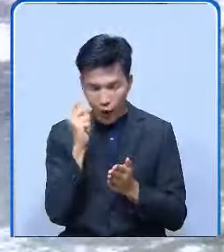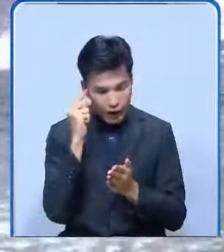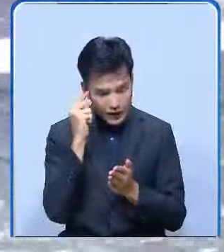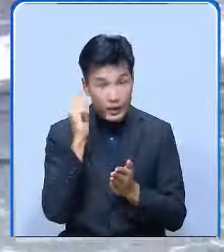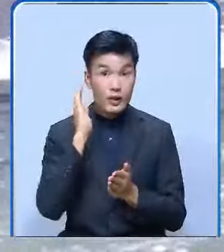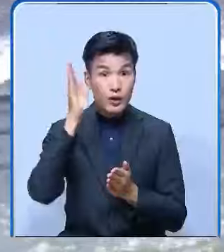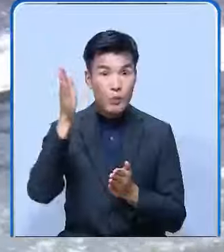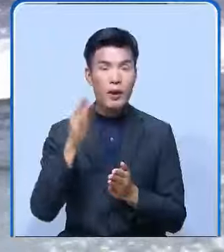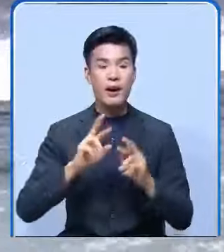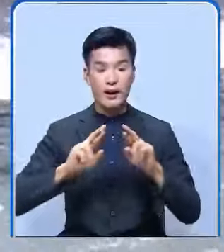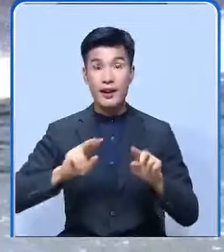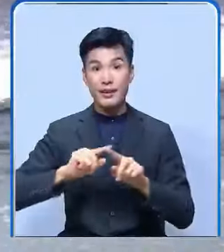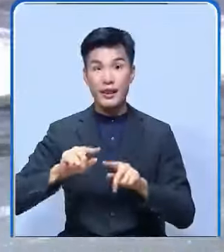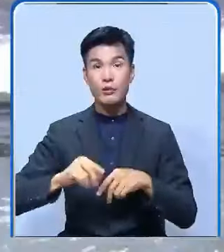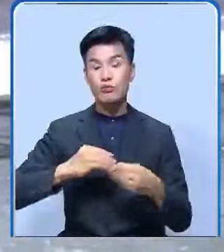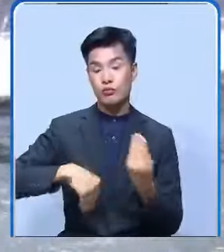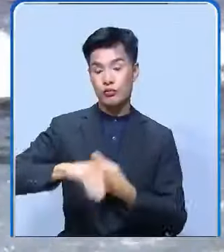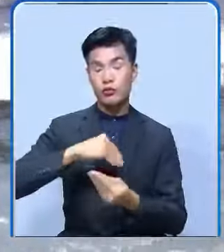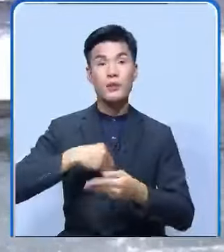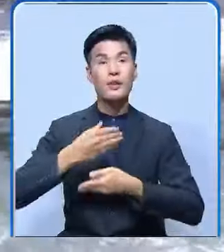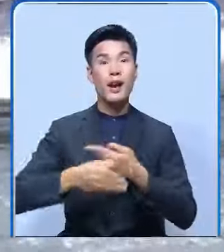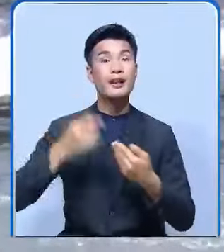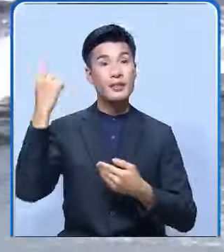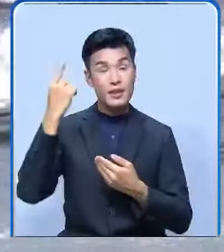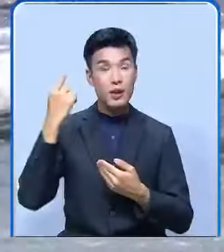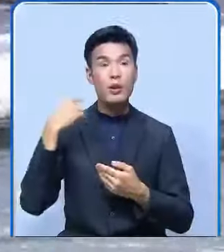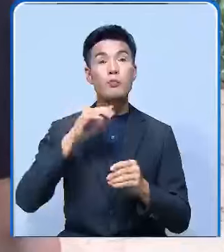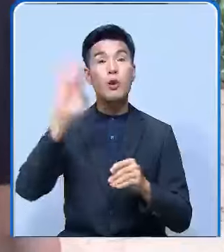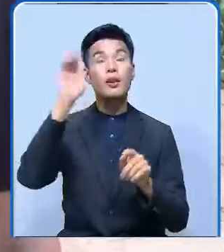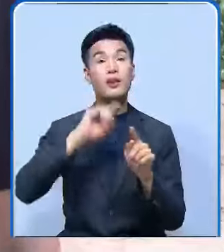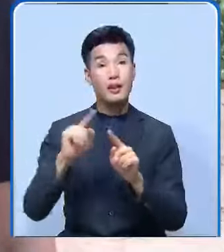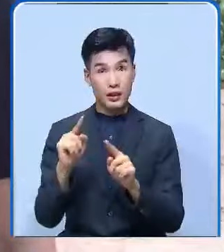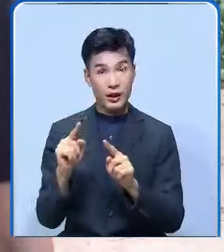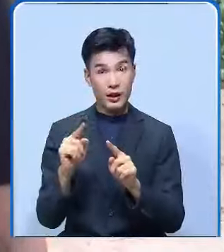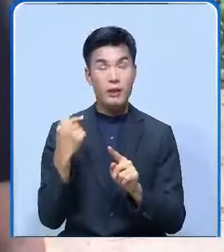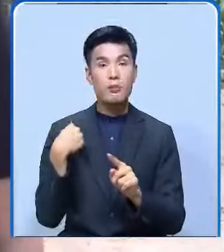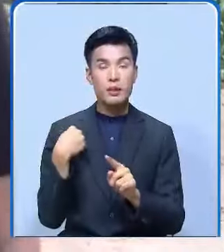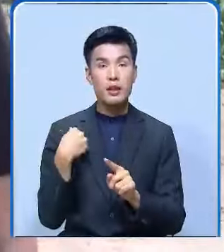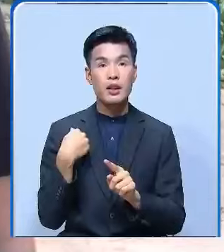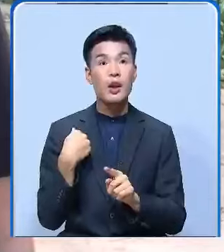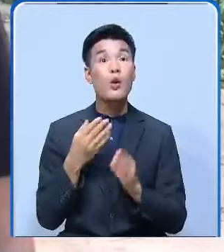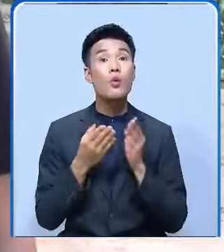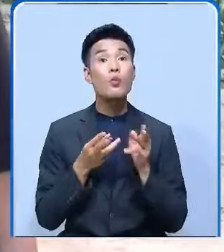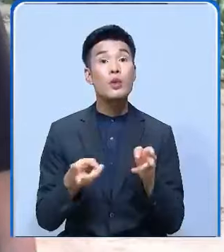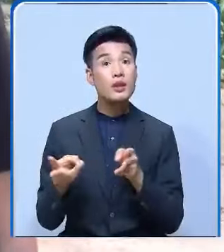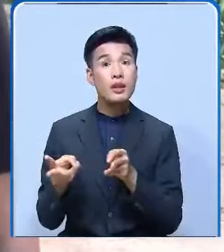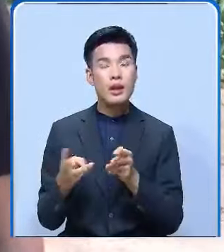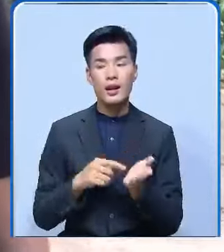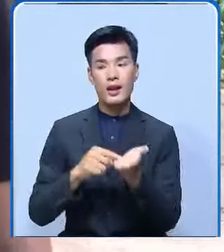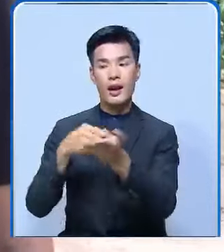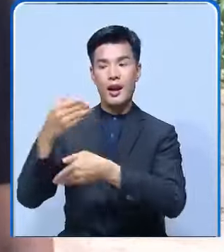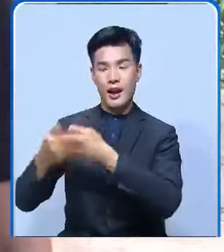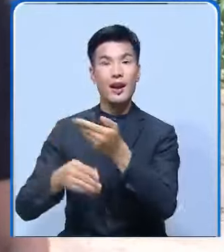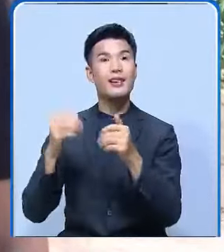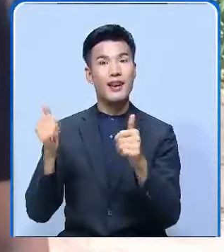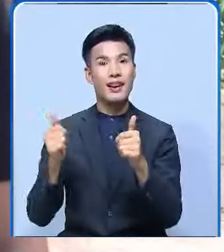คตผู้ประกอบการธุรกิจท่องเที่ยวไม่ว่าจะเป็นเอเจนต์หรือบริษัททัวร์ค่ะจะสามารถนำทริปเนี้ยค่ะไปเสนอขายกับนักท่องเที่ยว